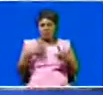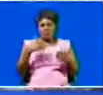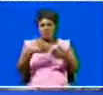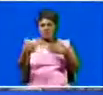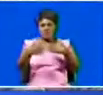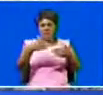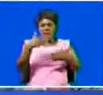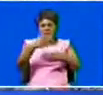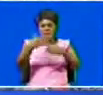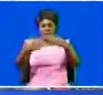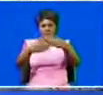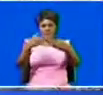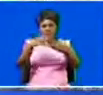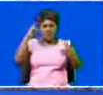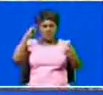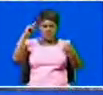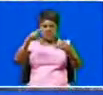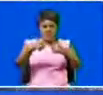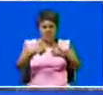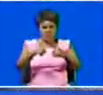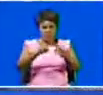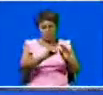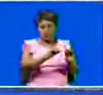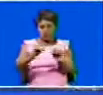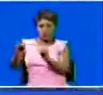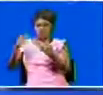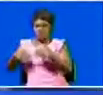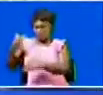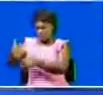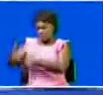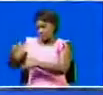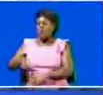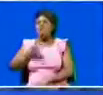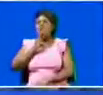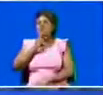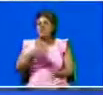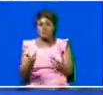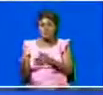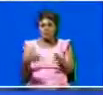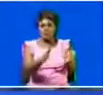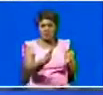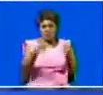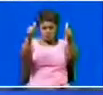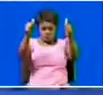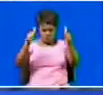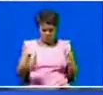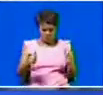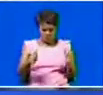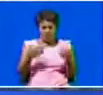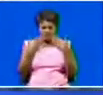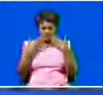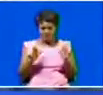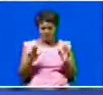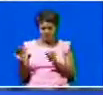alama kwenye mijengo kwa minajili ya kuondoa wanaokalia karibu na kingo za mto. Tumekuwa tumewasafu na notice ndi watoe kwa